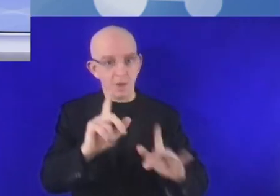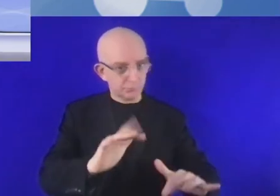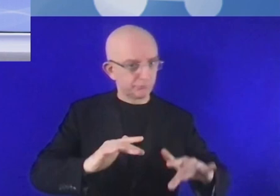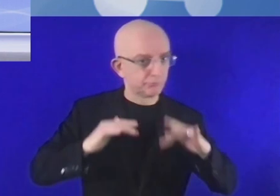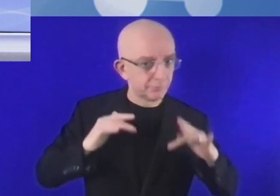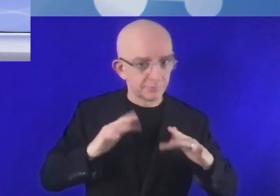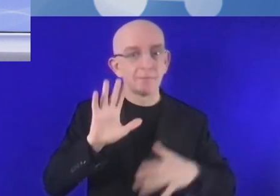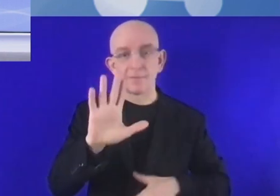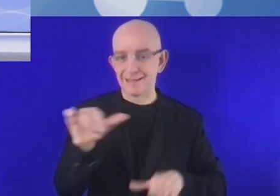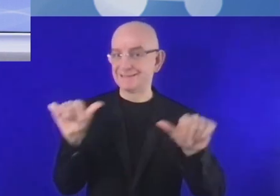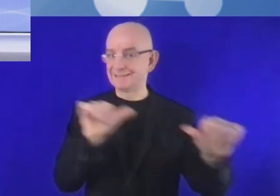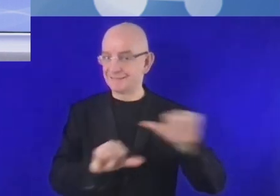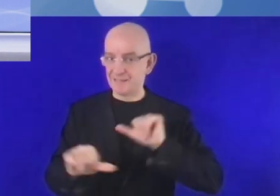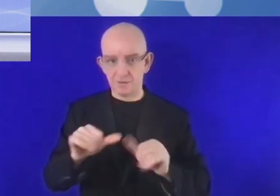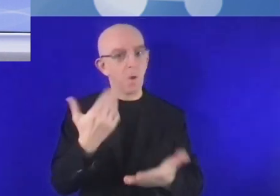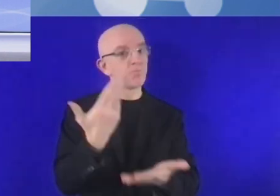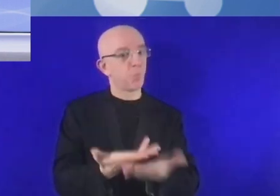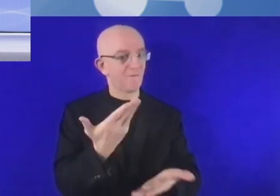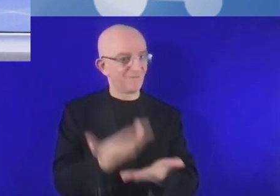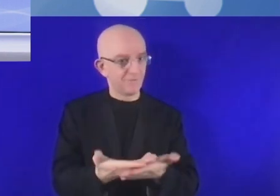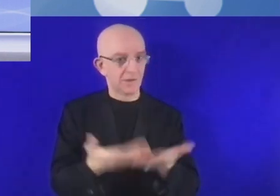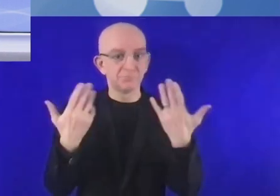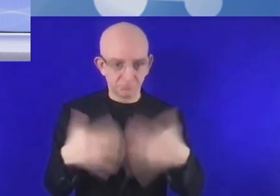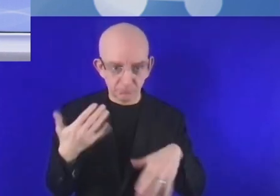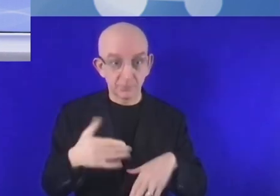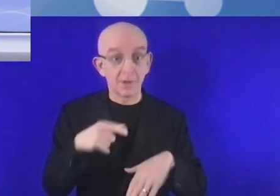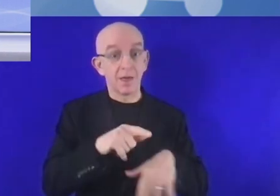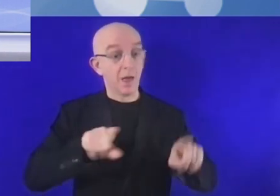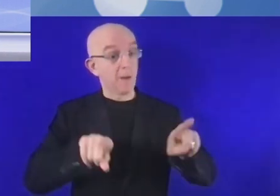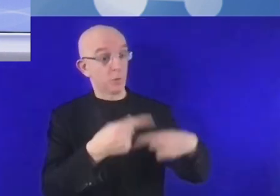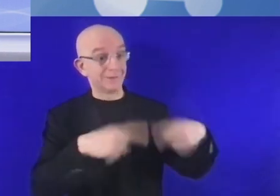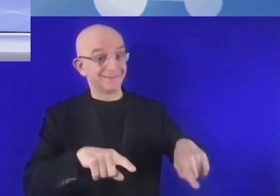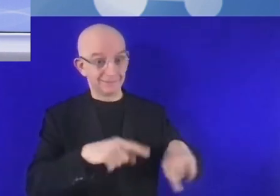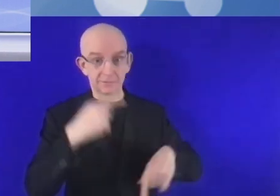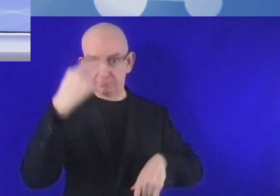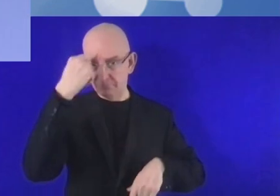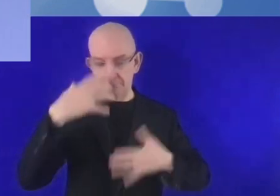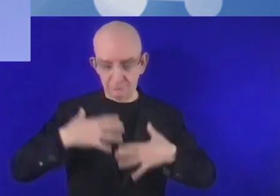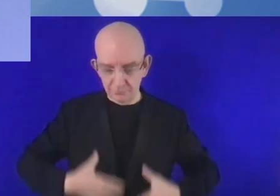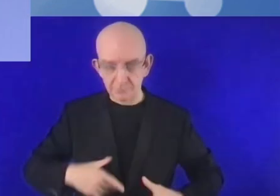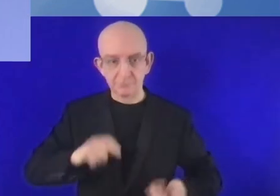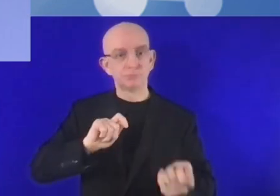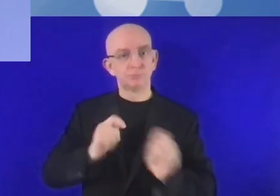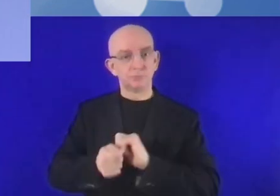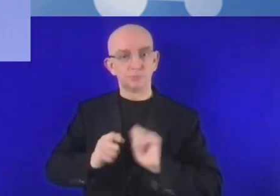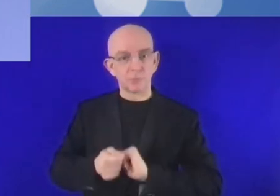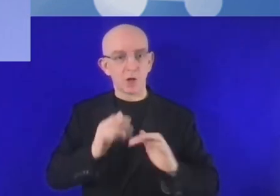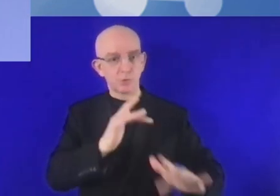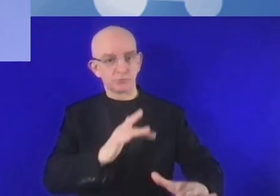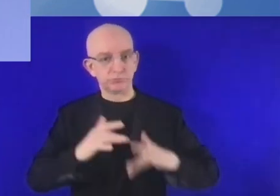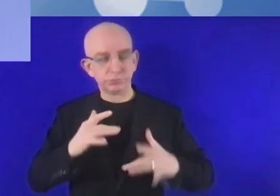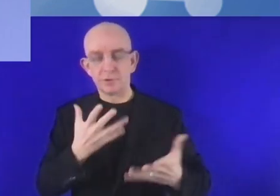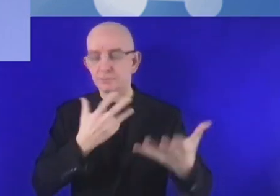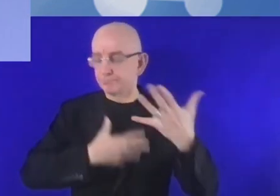ma wpływ na nasze życie, na nasz organizm, a szczególnie muzyka wysokiej jakości ma taki wpływ. A zatem, jeżeli to wiemy, to